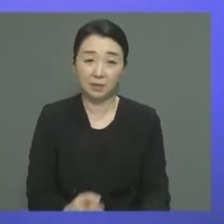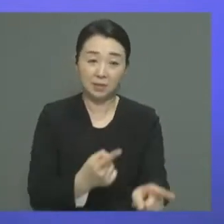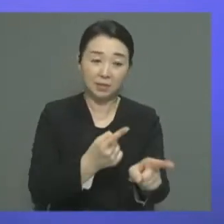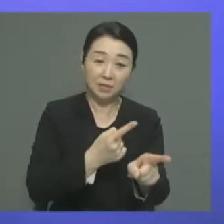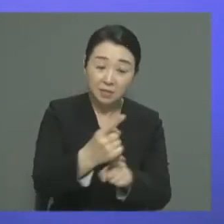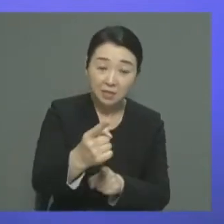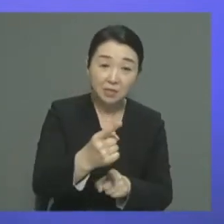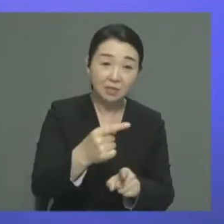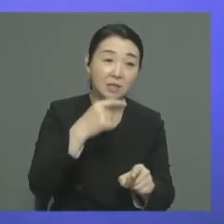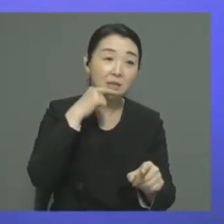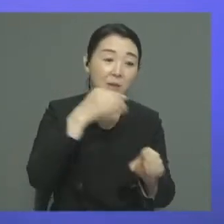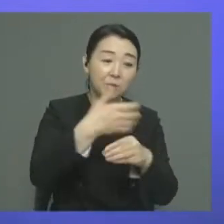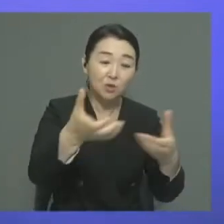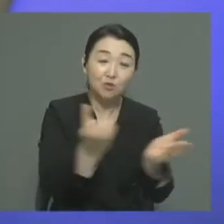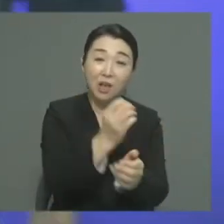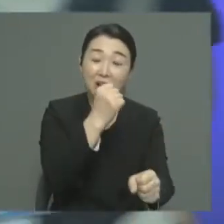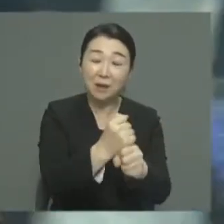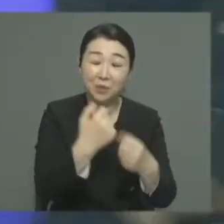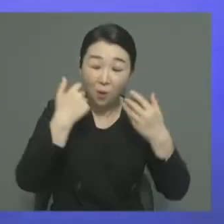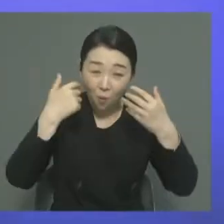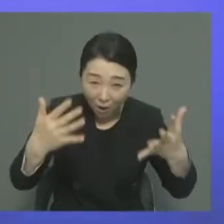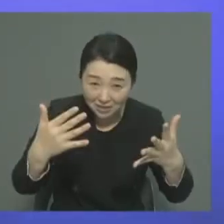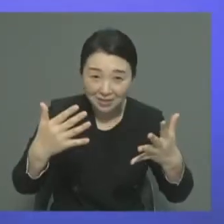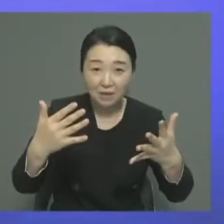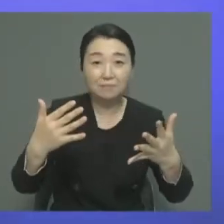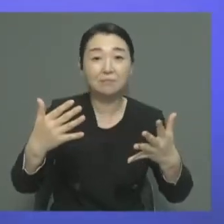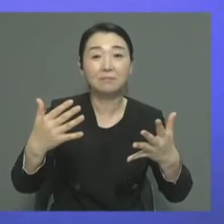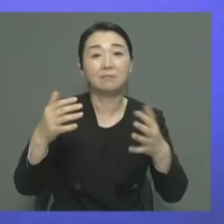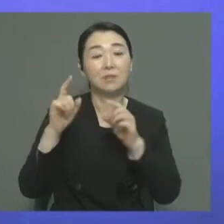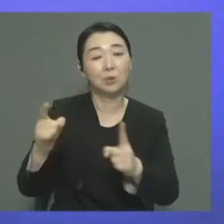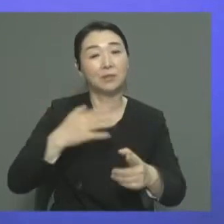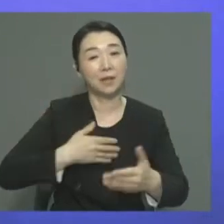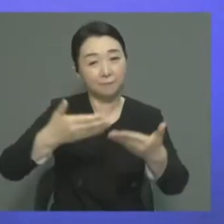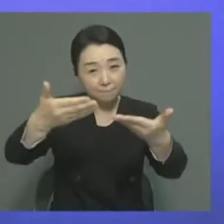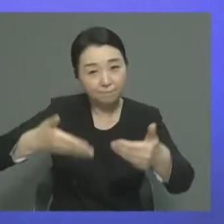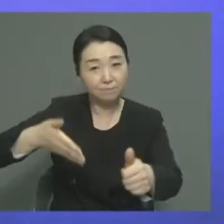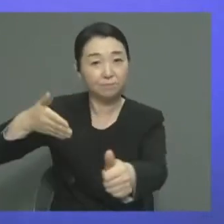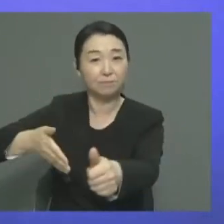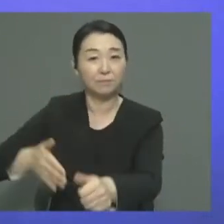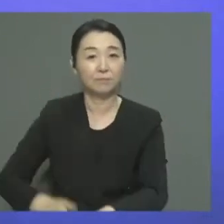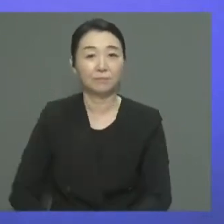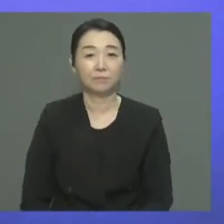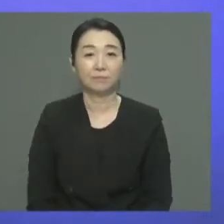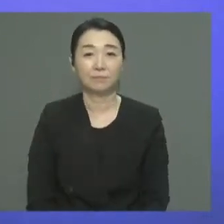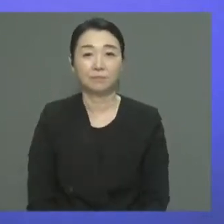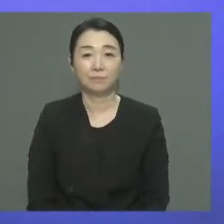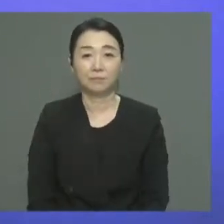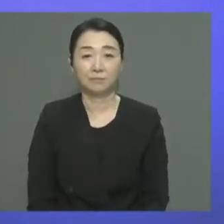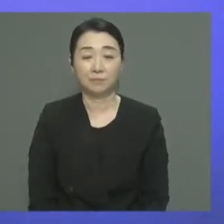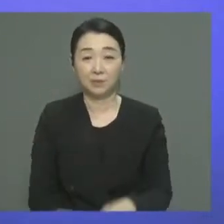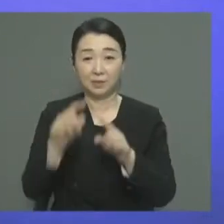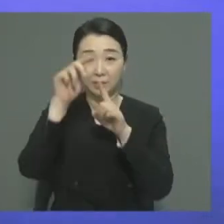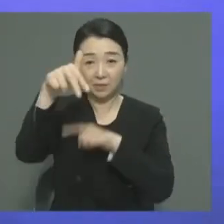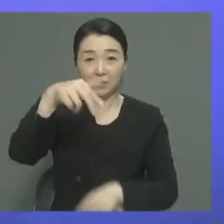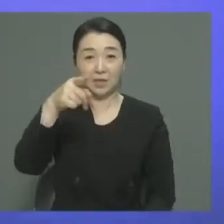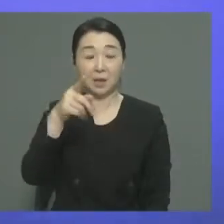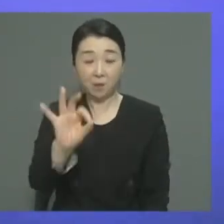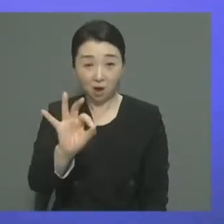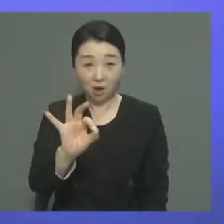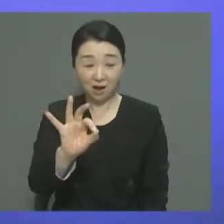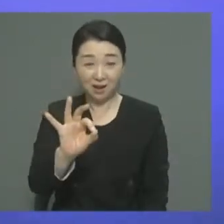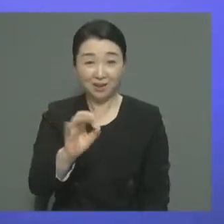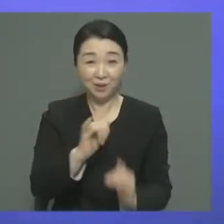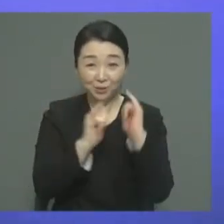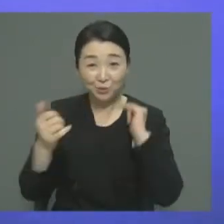만들 확실한 기회를 저에게 주십시오 이제 명의 국민과